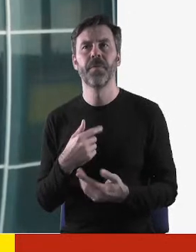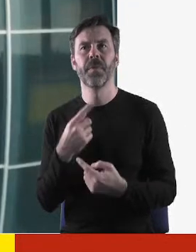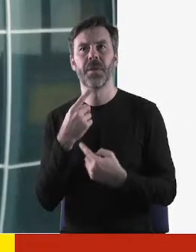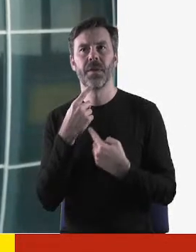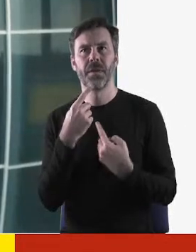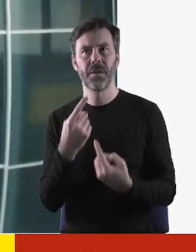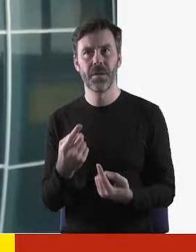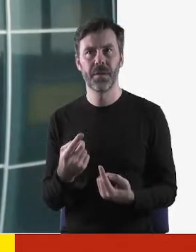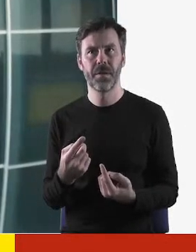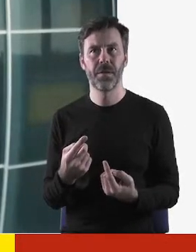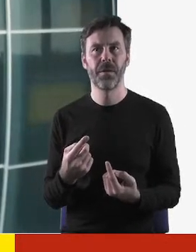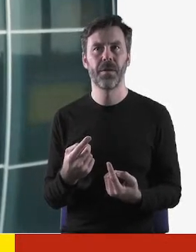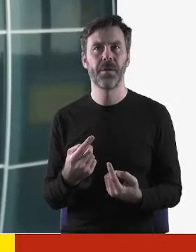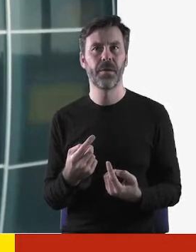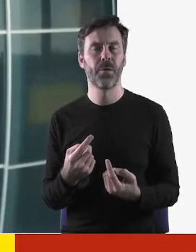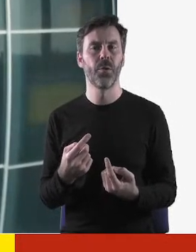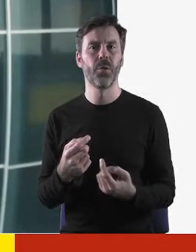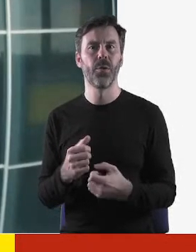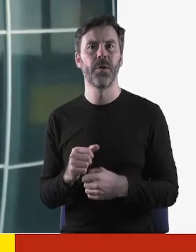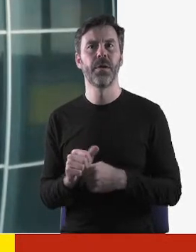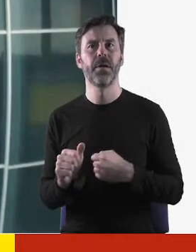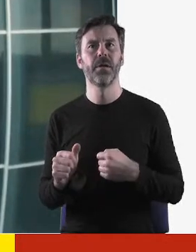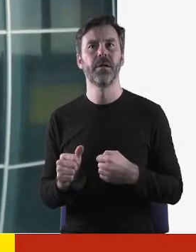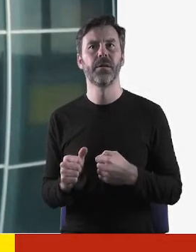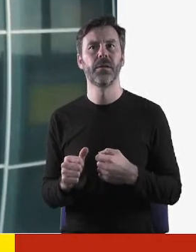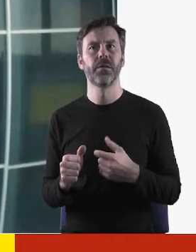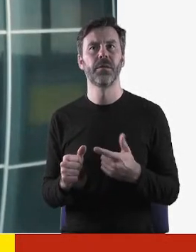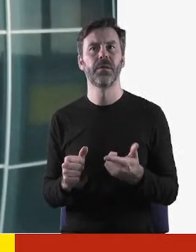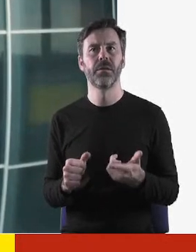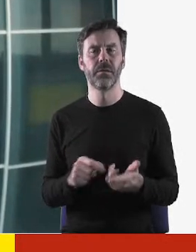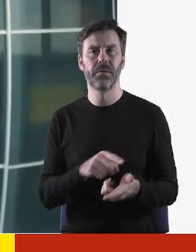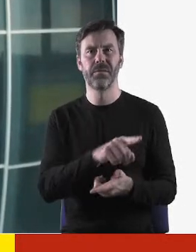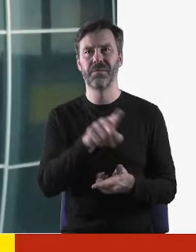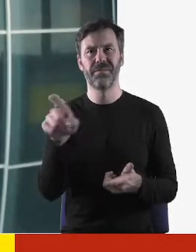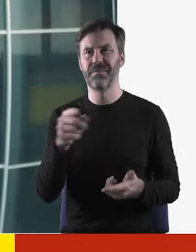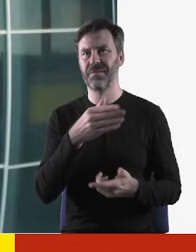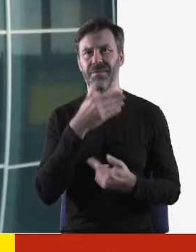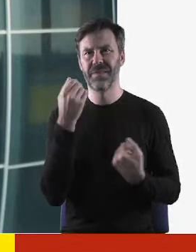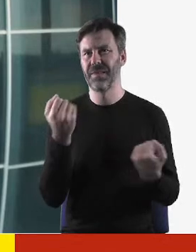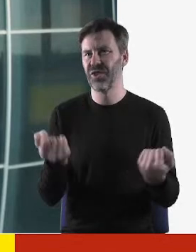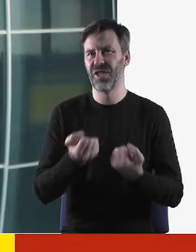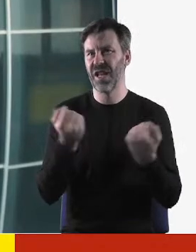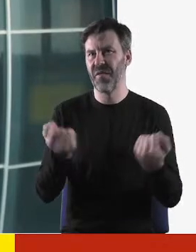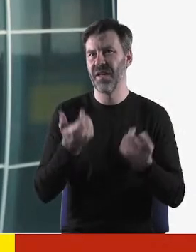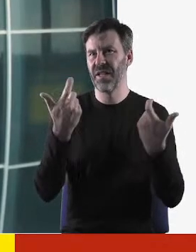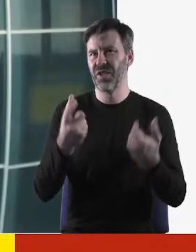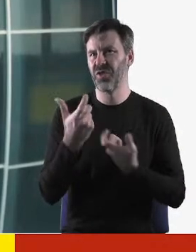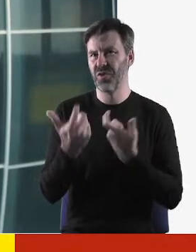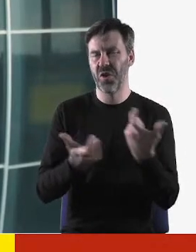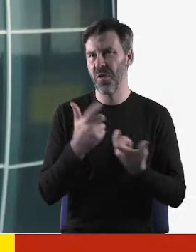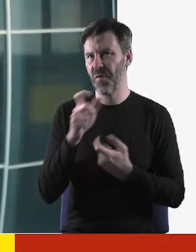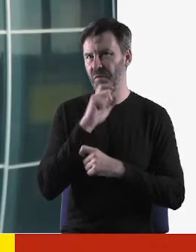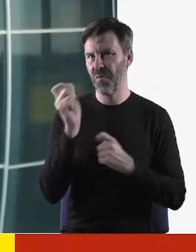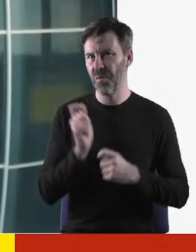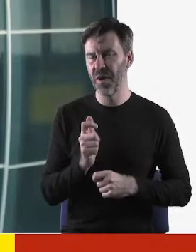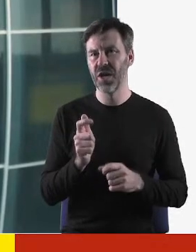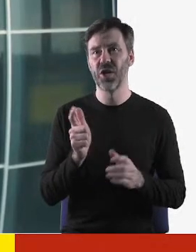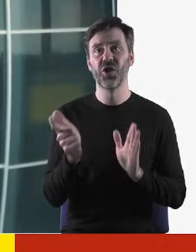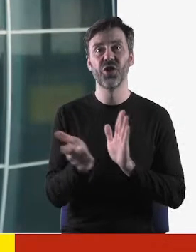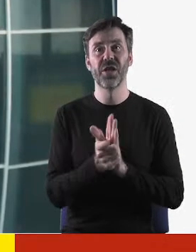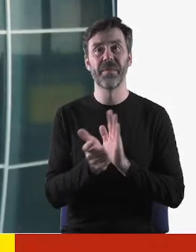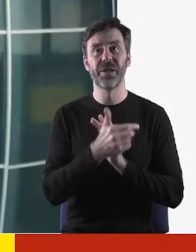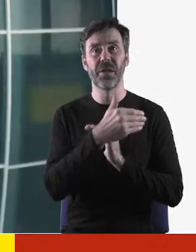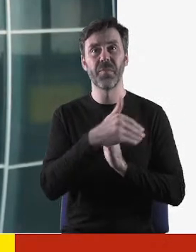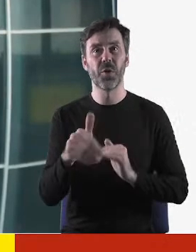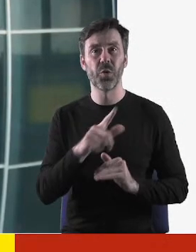tylko brak państwa aktywności w tym zakresie. 17 milionów złotych to bardzo duża